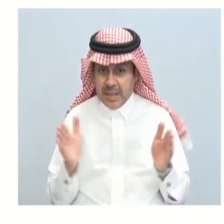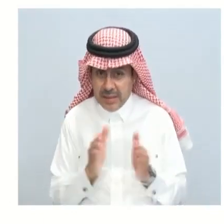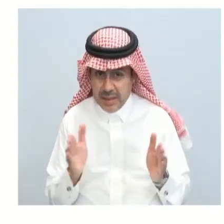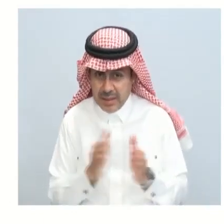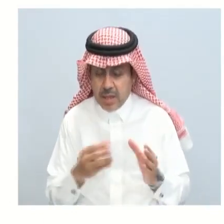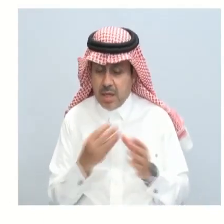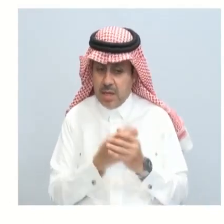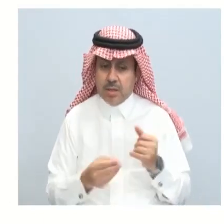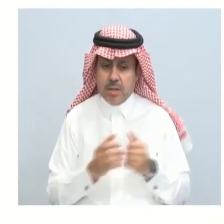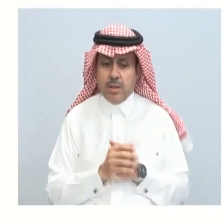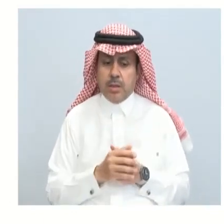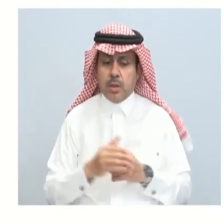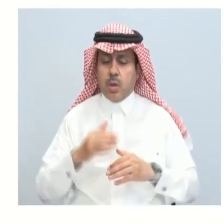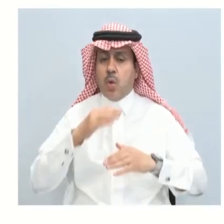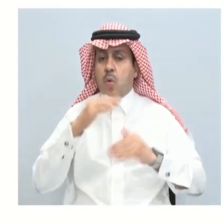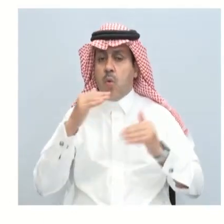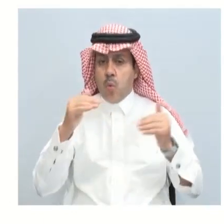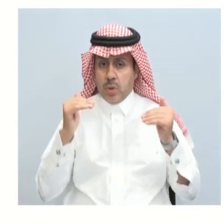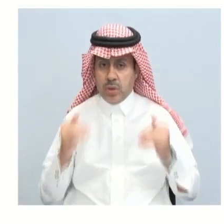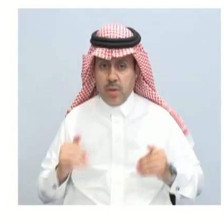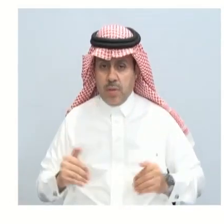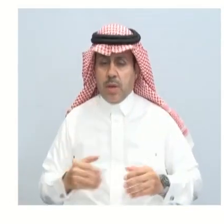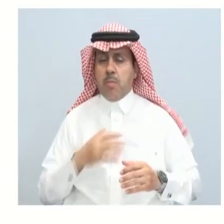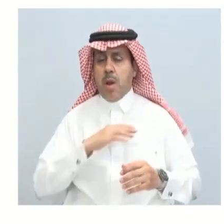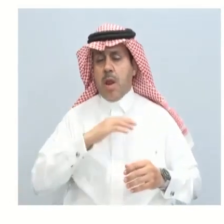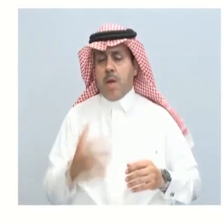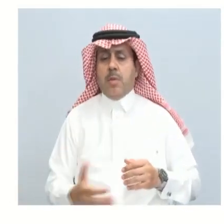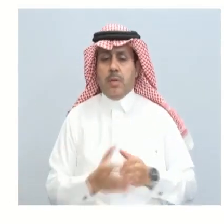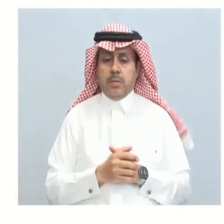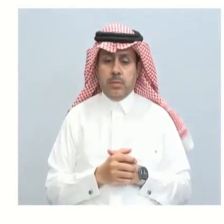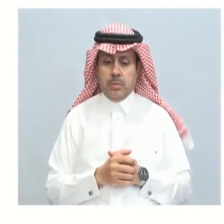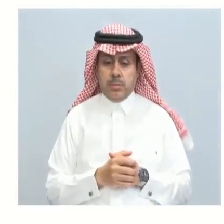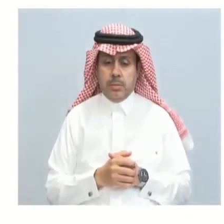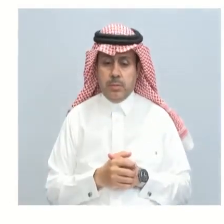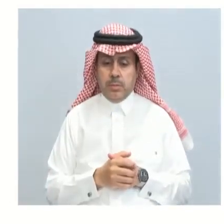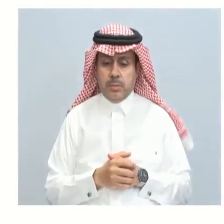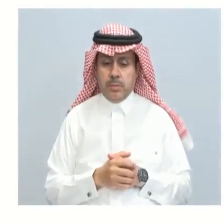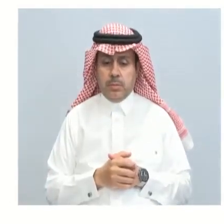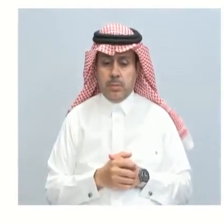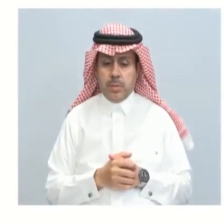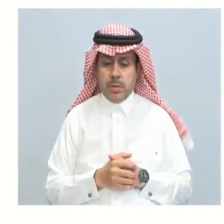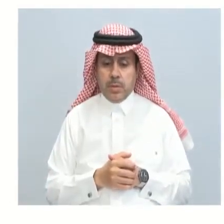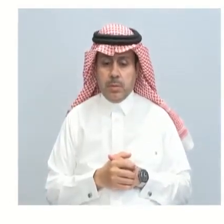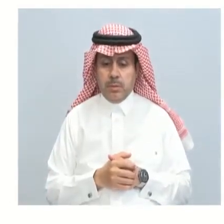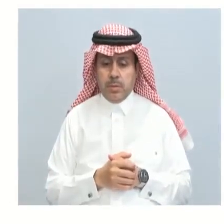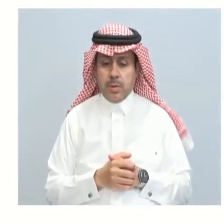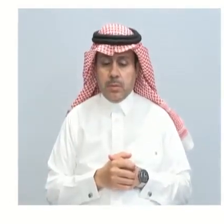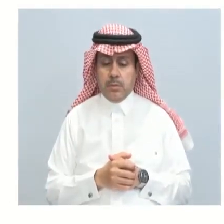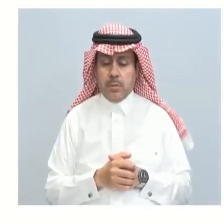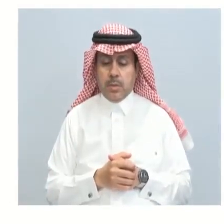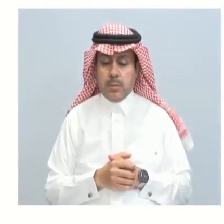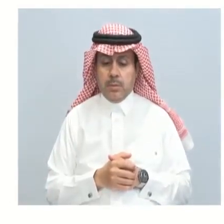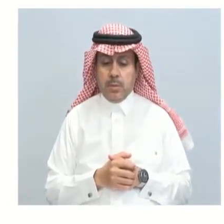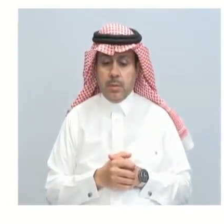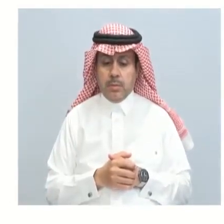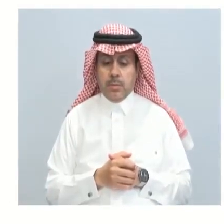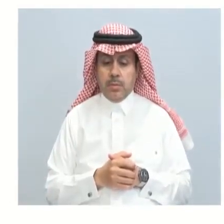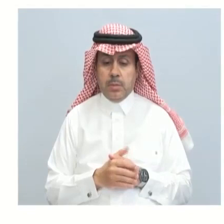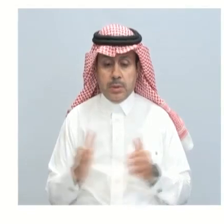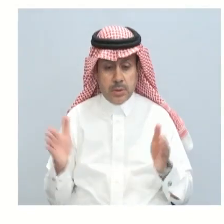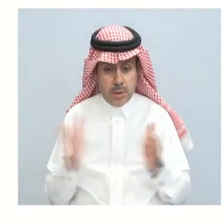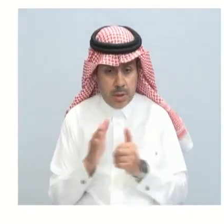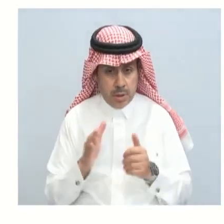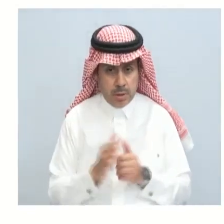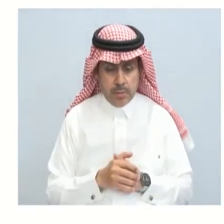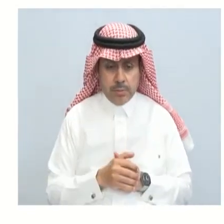النسل وتنظيم الحمل من خلال الجدول التالي هنا اوجه المقارنه عندنا تحديد